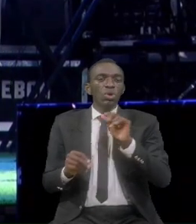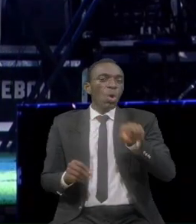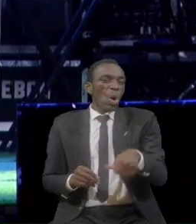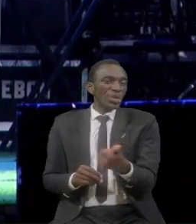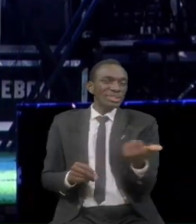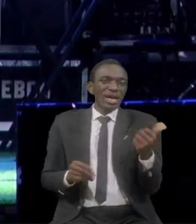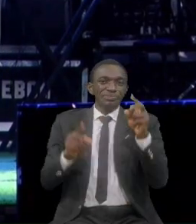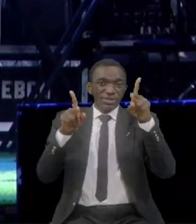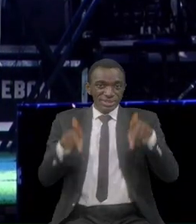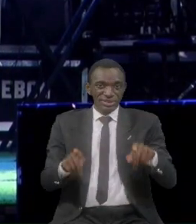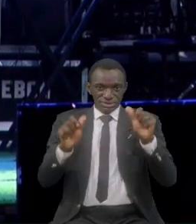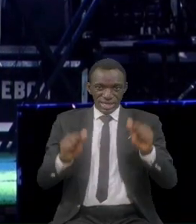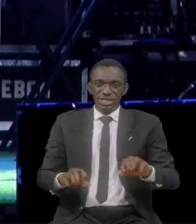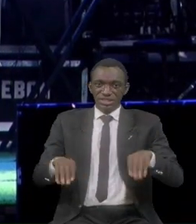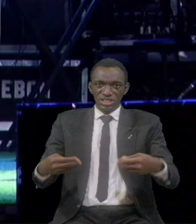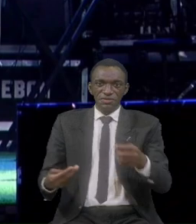salvation.